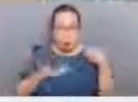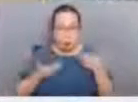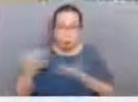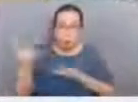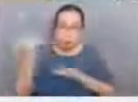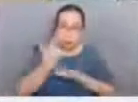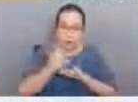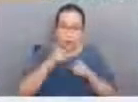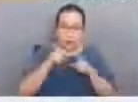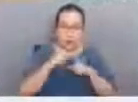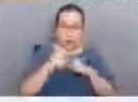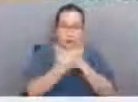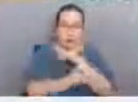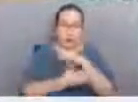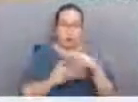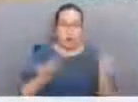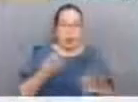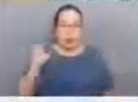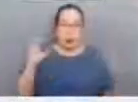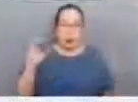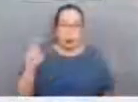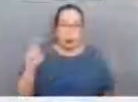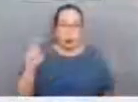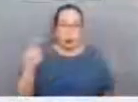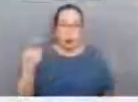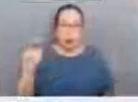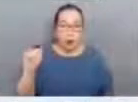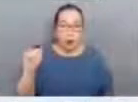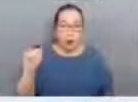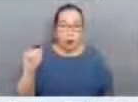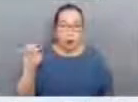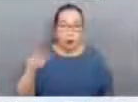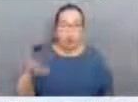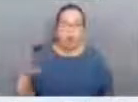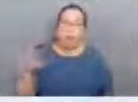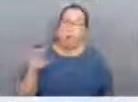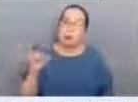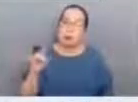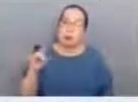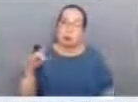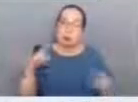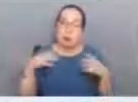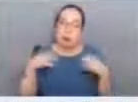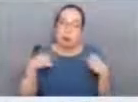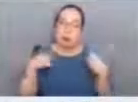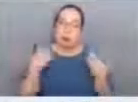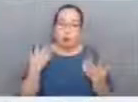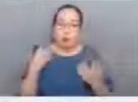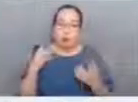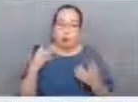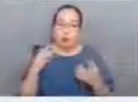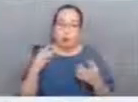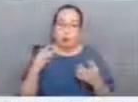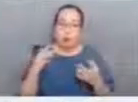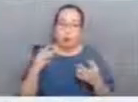natin. Hindi lang po yung OFWs natin, no, kundi pati po mga foreign seafarers.